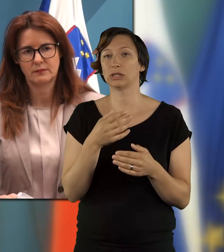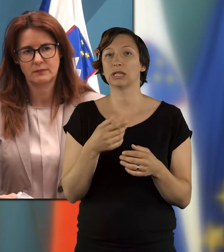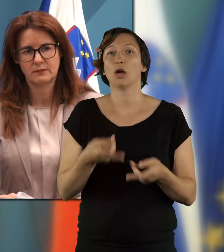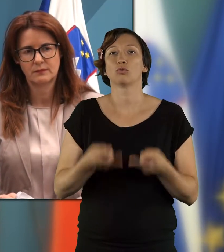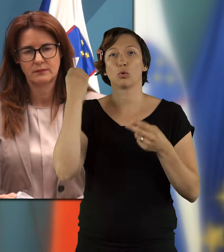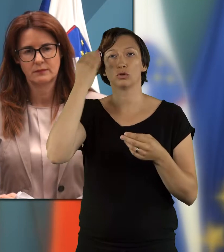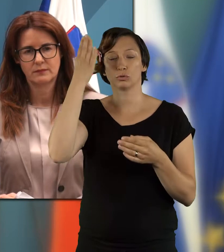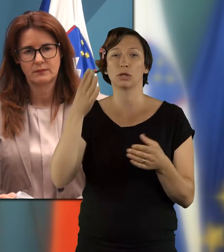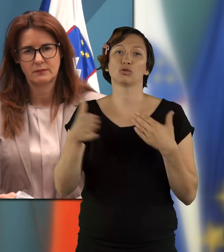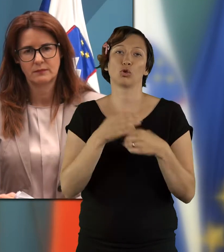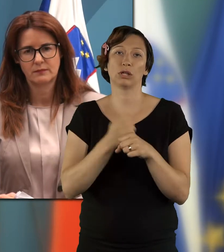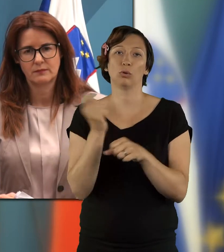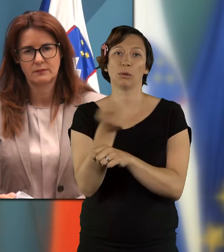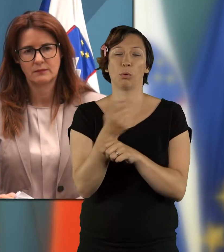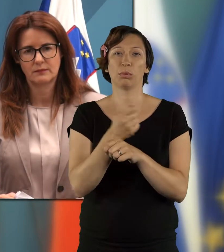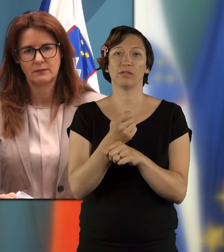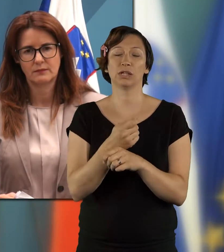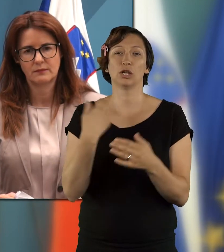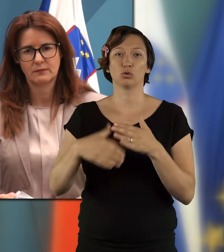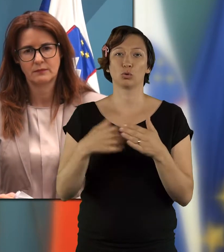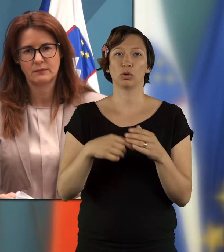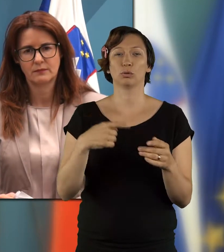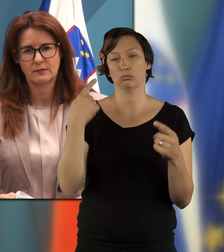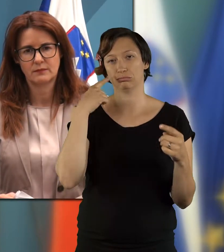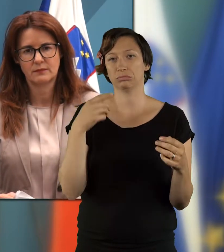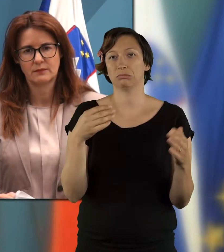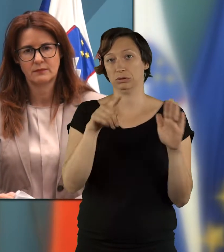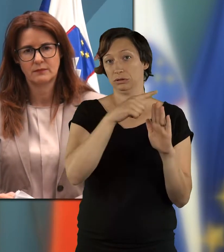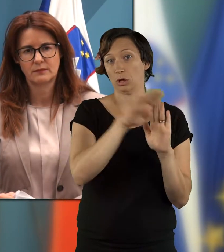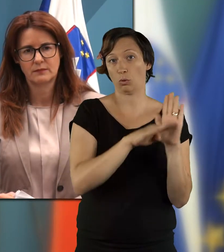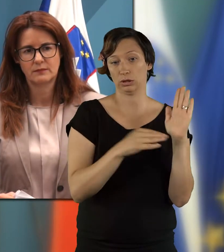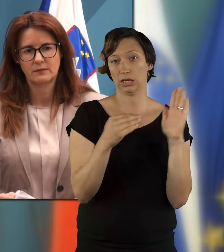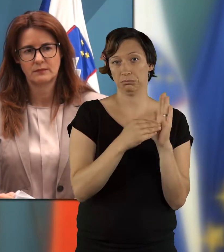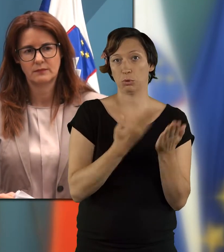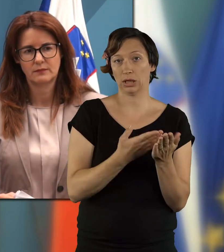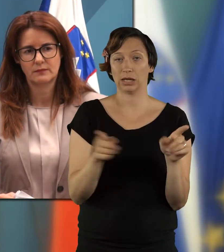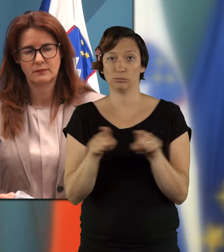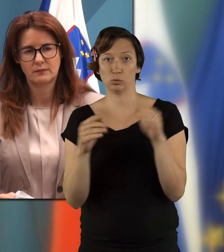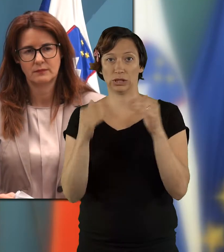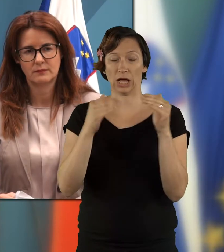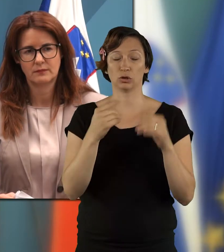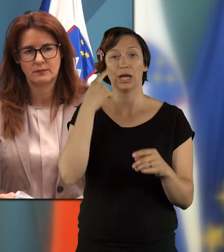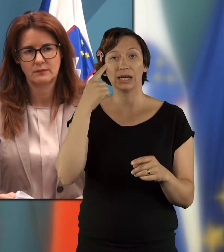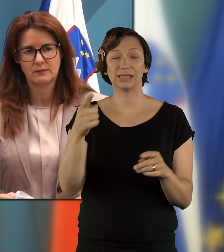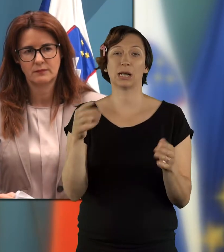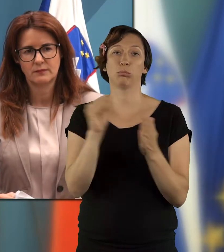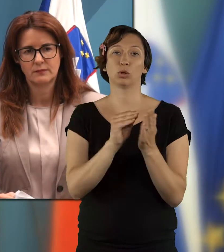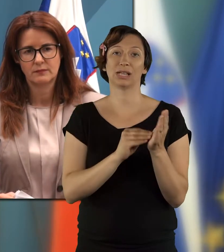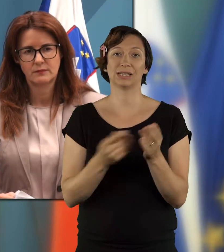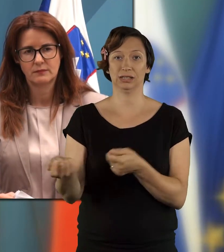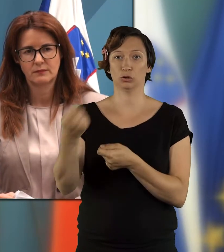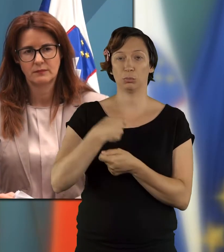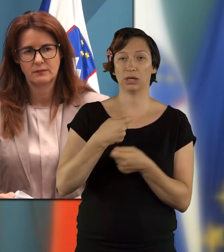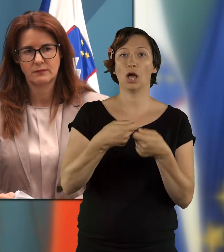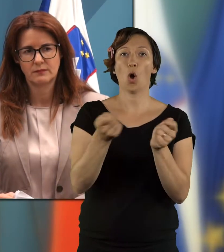objektih sodeluje pri sanaciji škode v skladu z zakonodajnimi podlagami in hkrati, glede na podatke, ki nam jih je